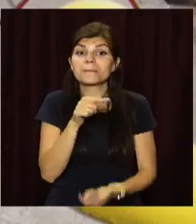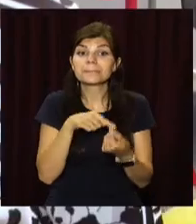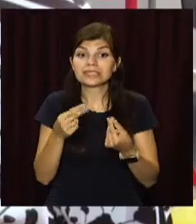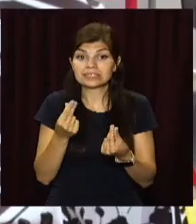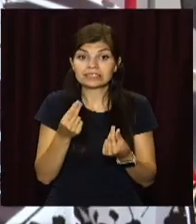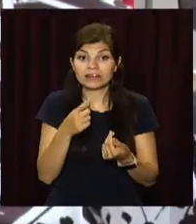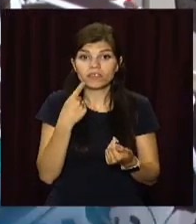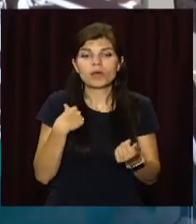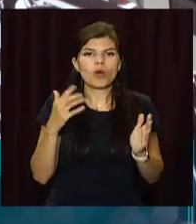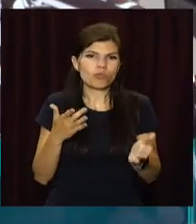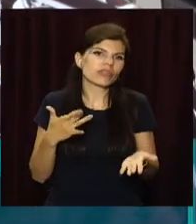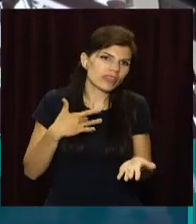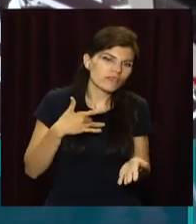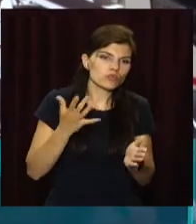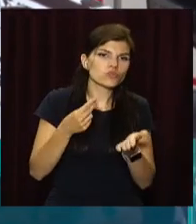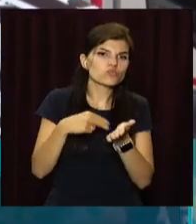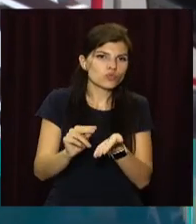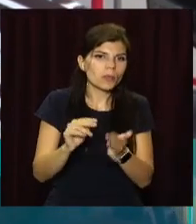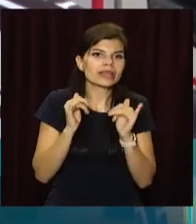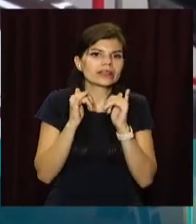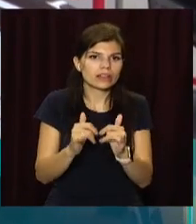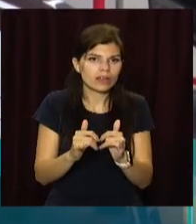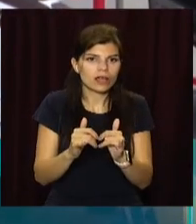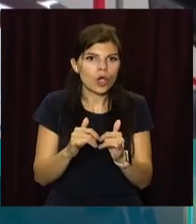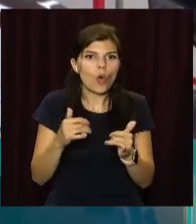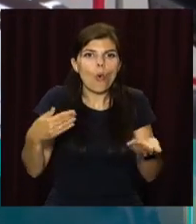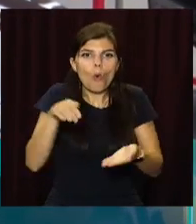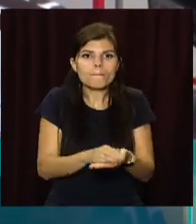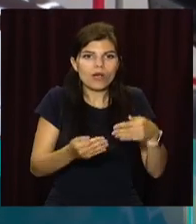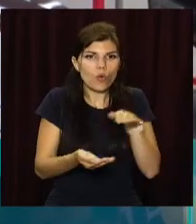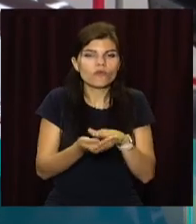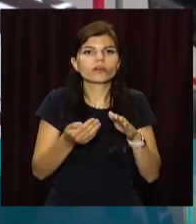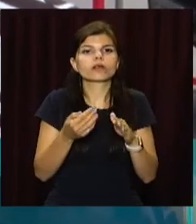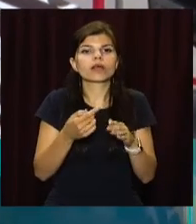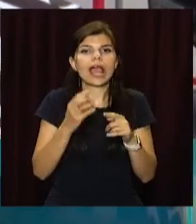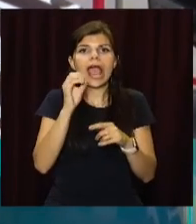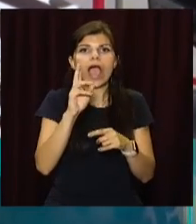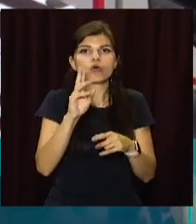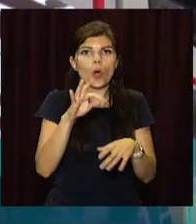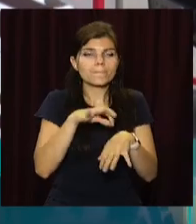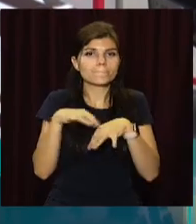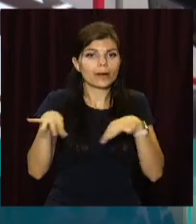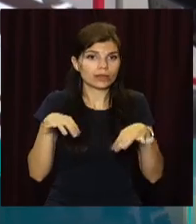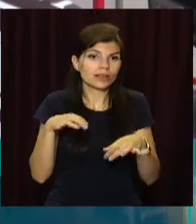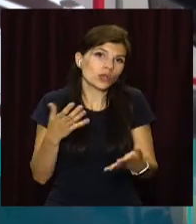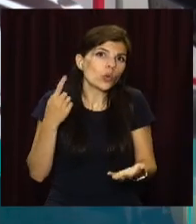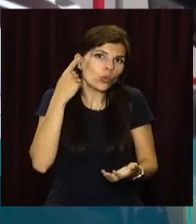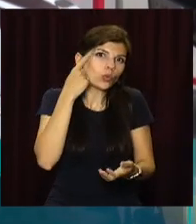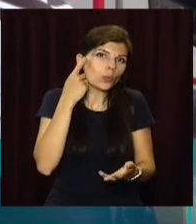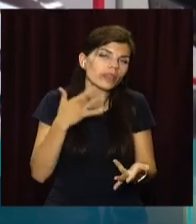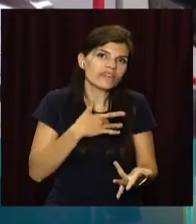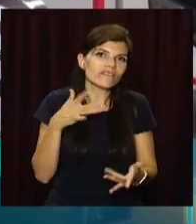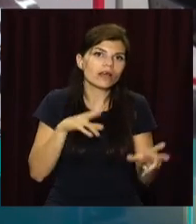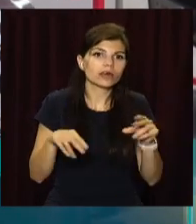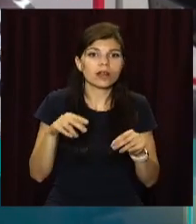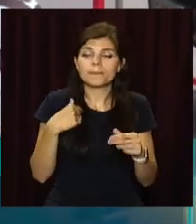Ешонкулова. Мы будем, скорее всего, покупать для упаковки своей продукции экопакеты. То есть, скорее всего.